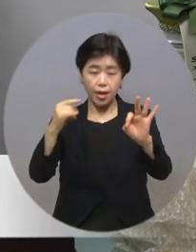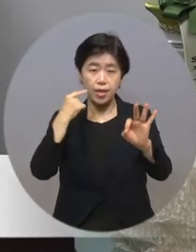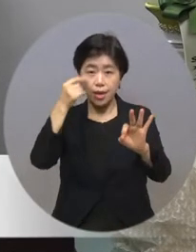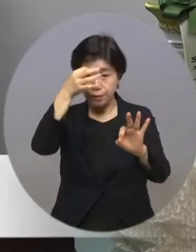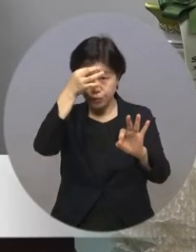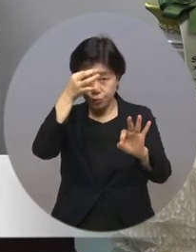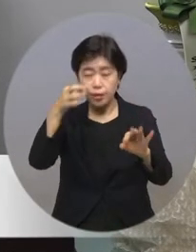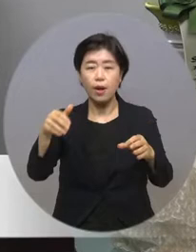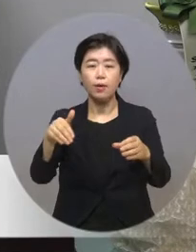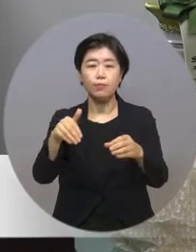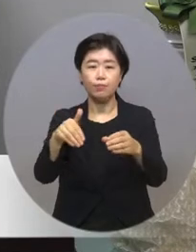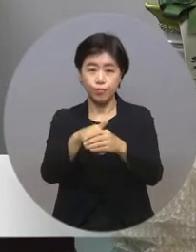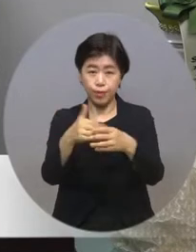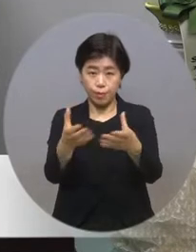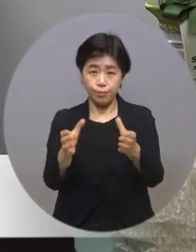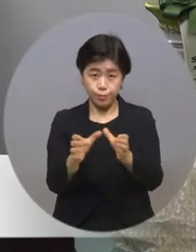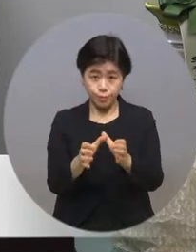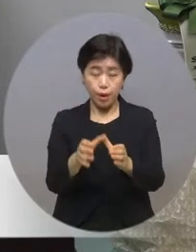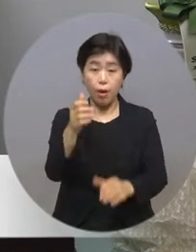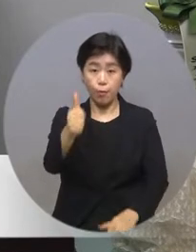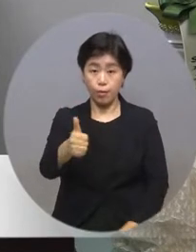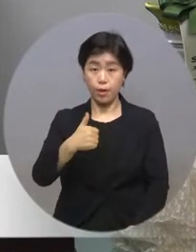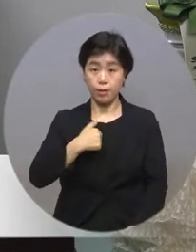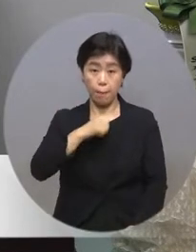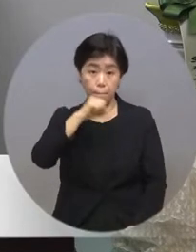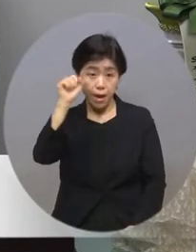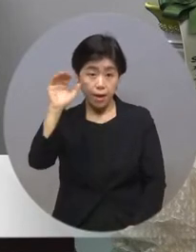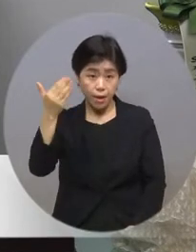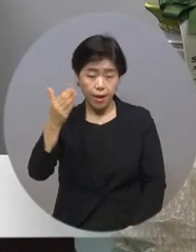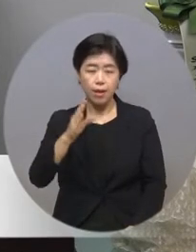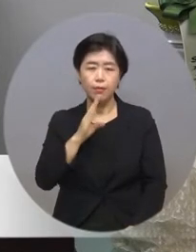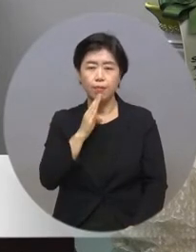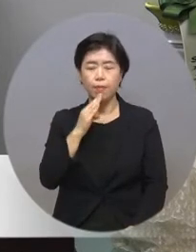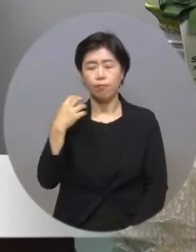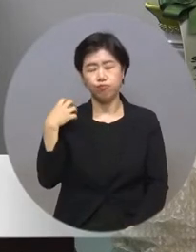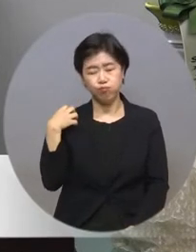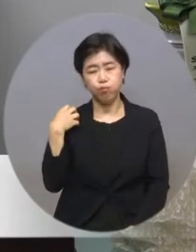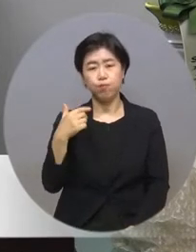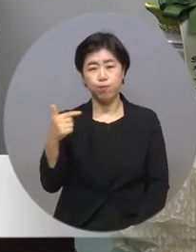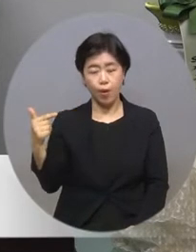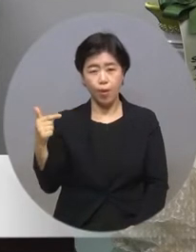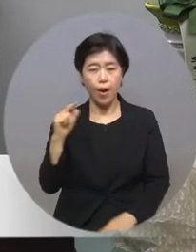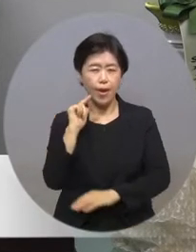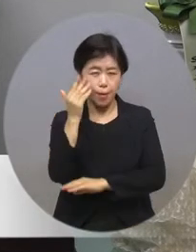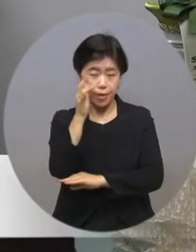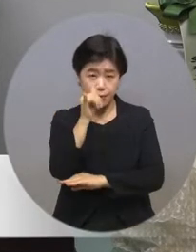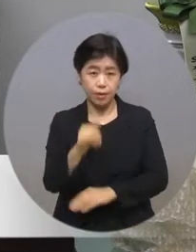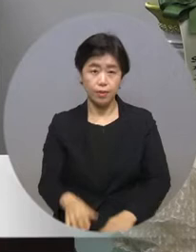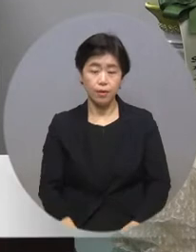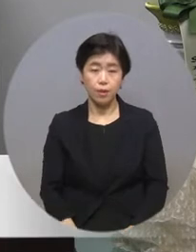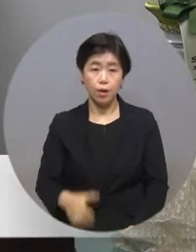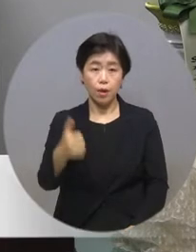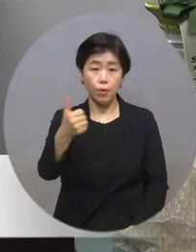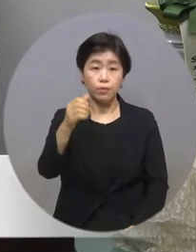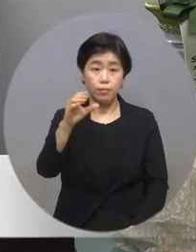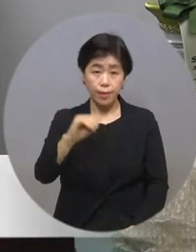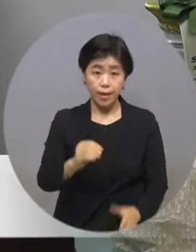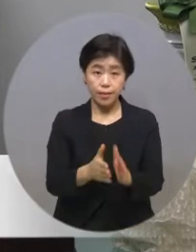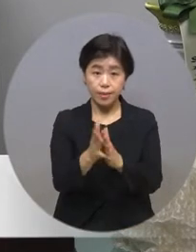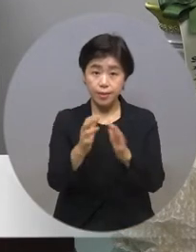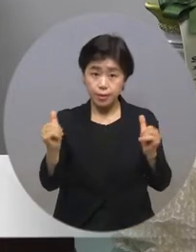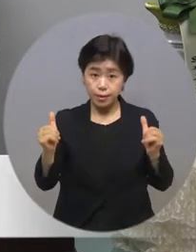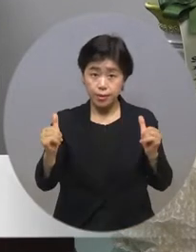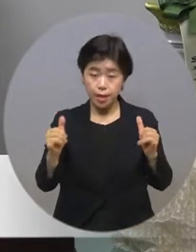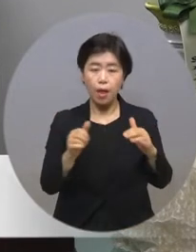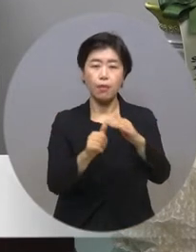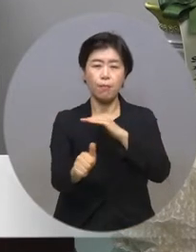것은 막중한 책임감을 갖게 되고 영광이라고 생각합니다. 왜냐하면 50만 시민들을